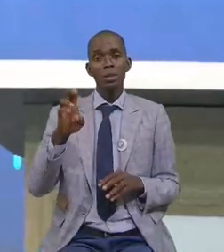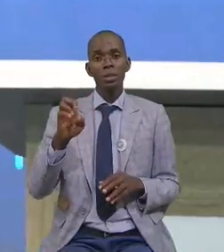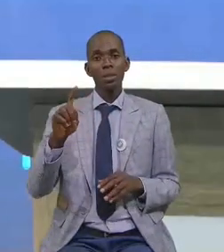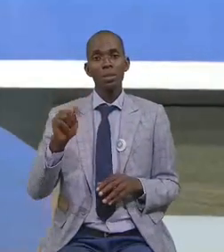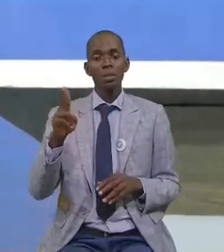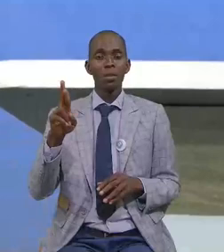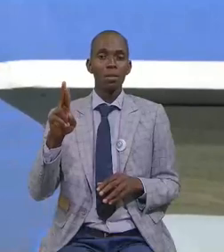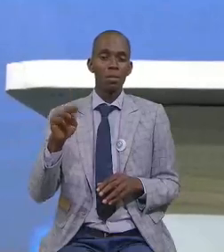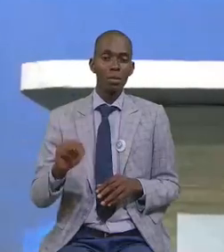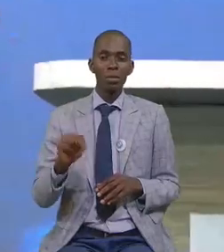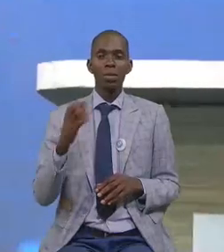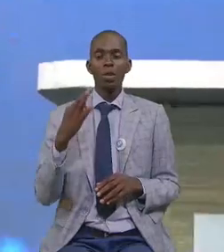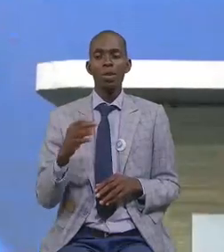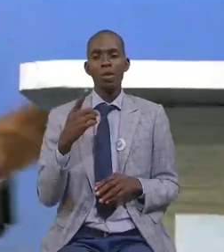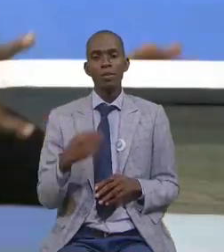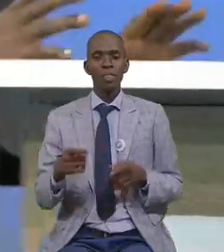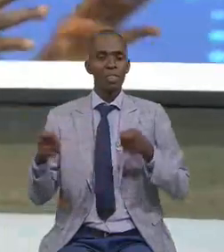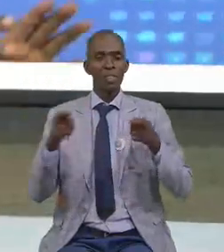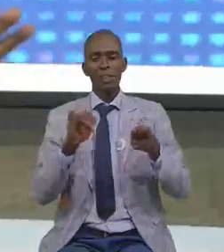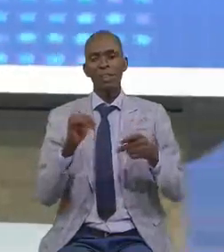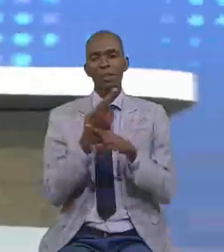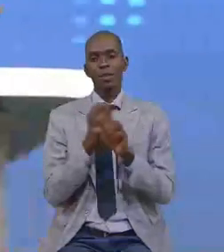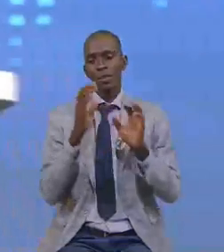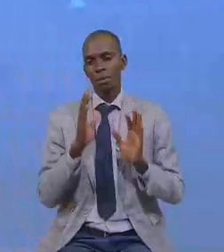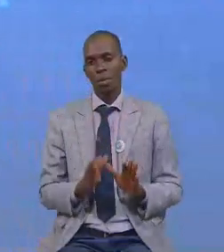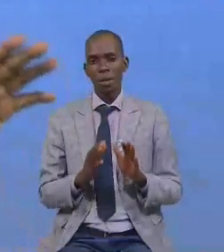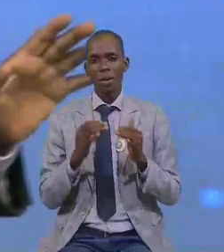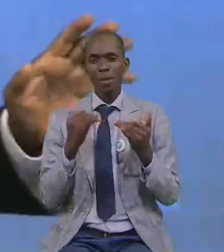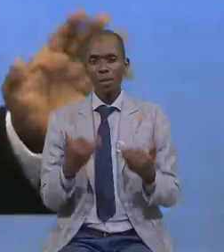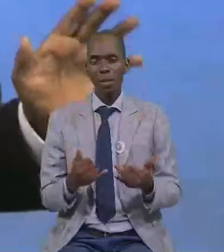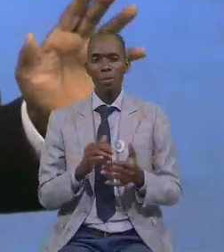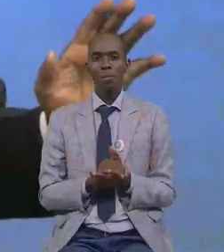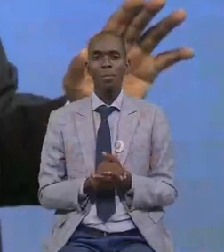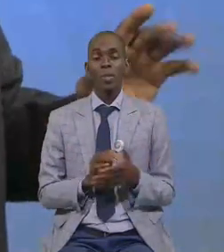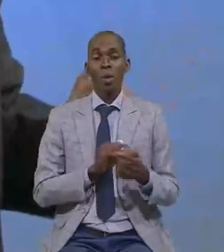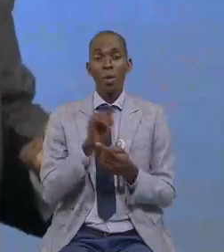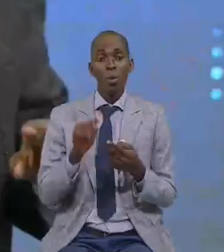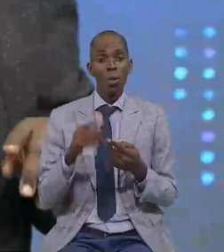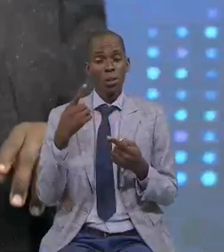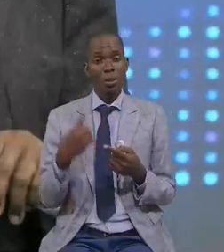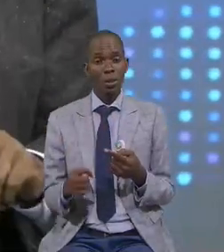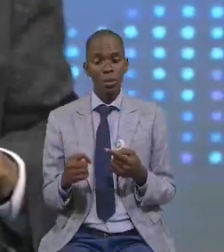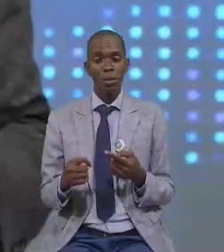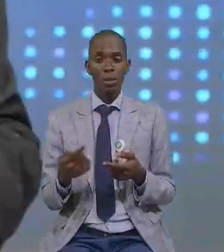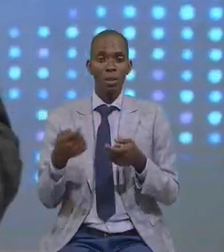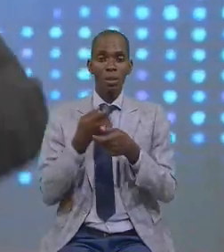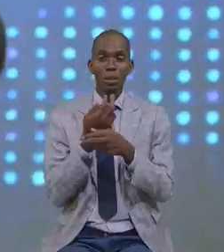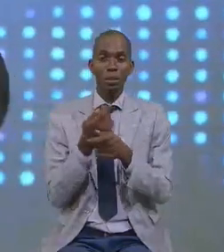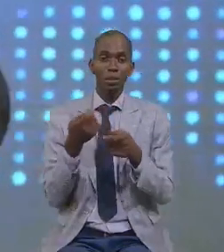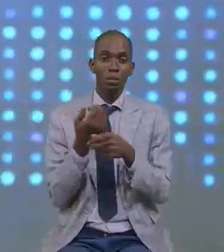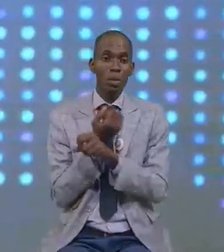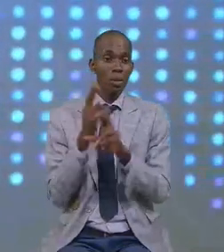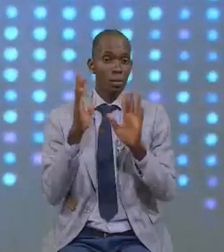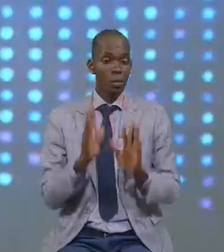du Rédempteur qui règne. Lorsque le Rédempteur retourne,